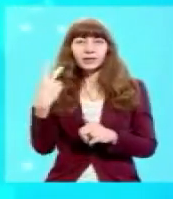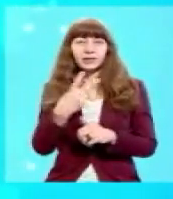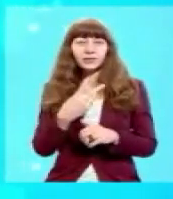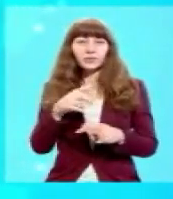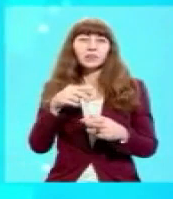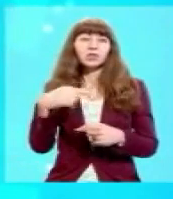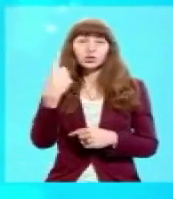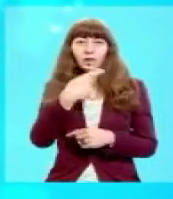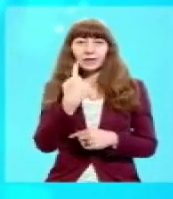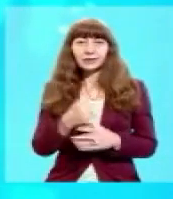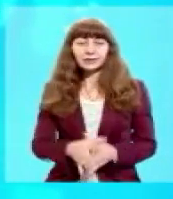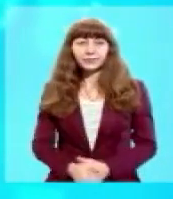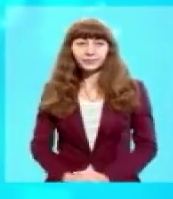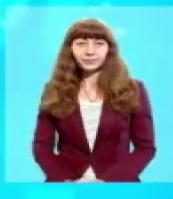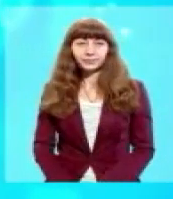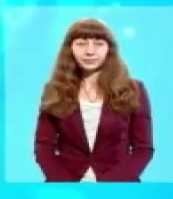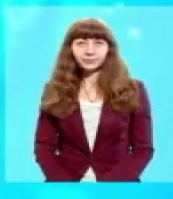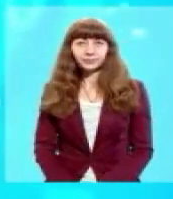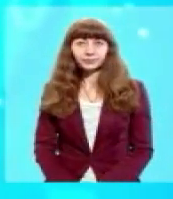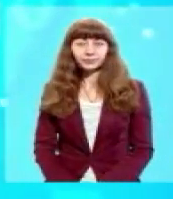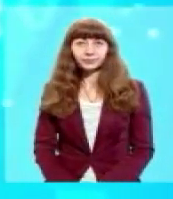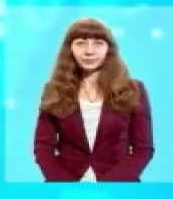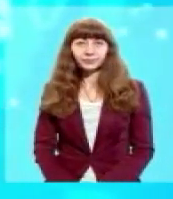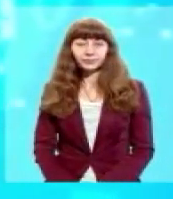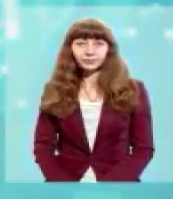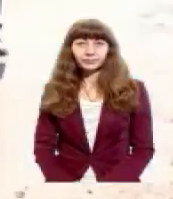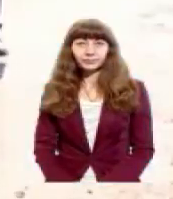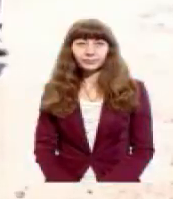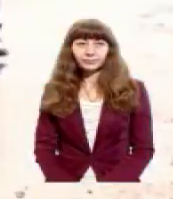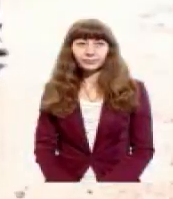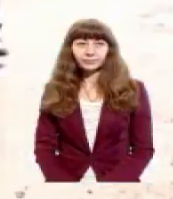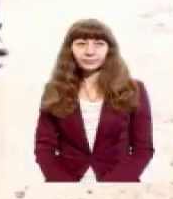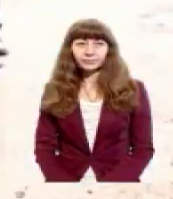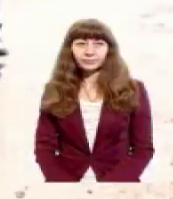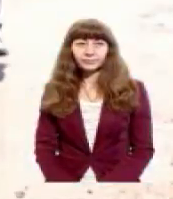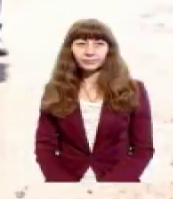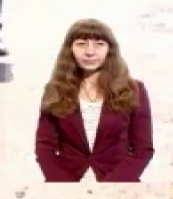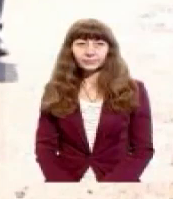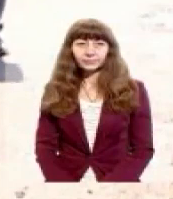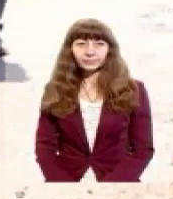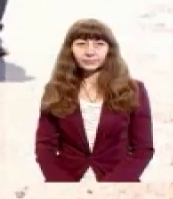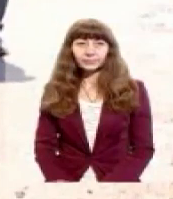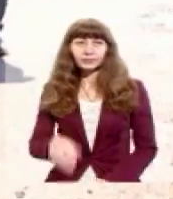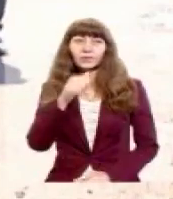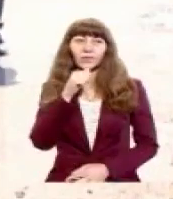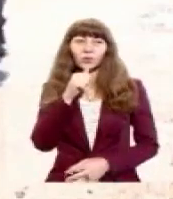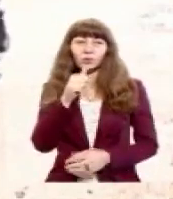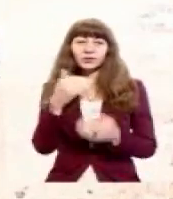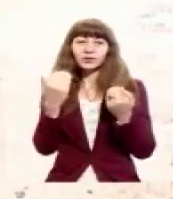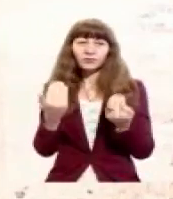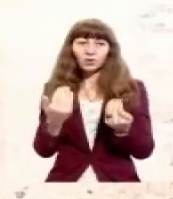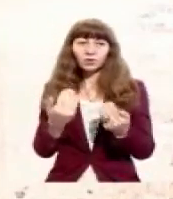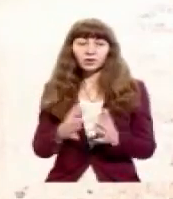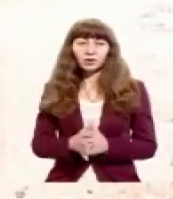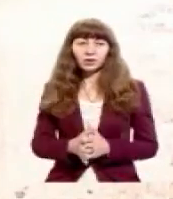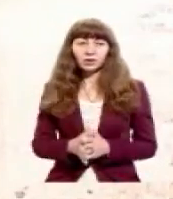құрбандыққа түйе малын сою. Толығырақ Әлия Құлтанова бейнематериалында. Қостанайда бүгін ақ түйенің қарны жарылды. Қасиетті Құрбан